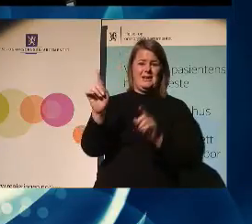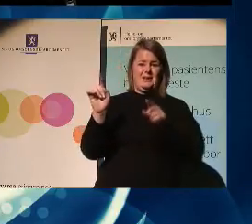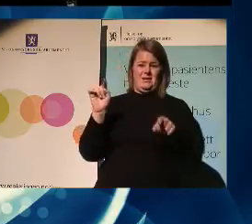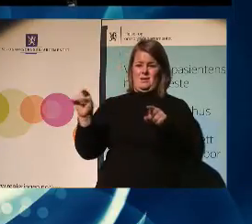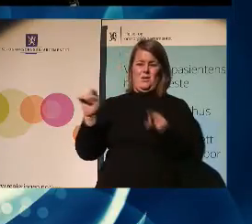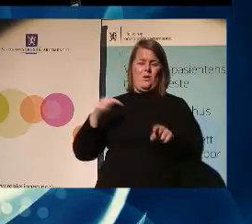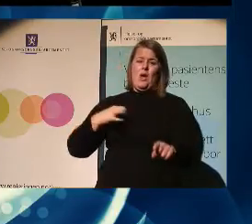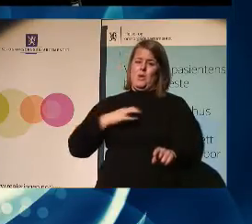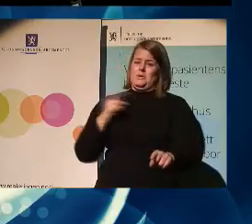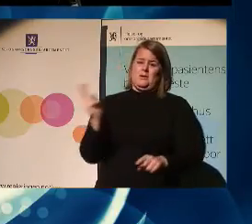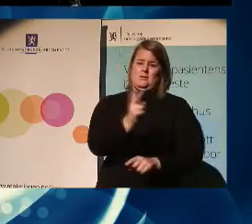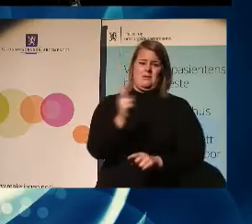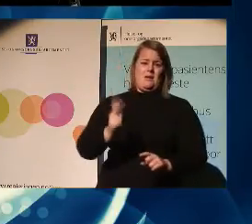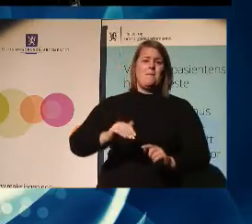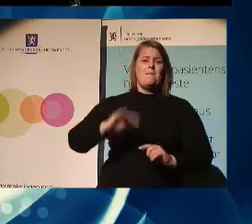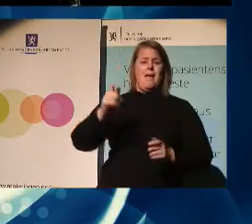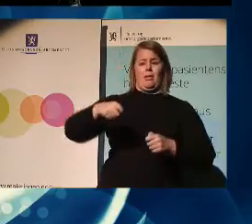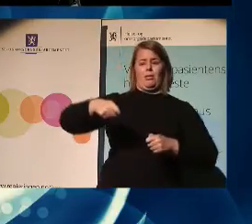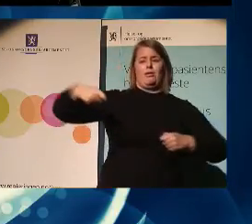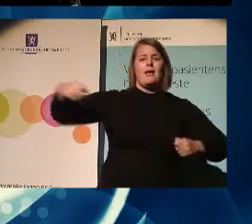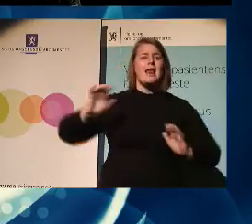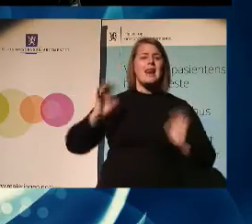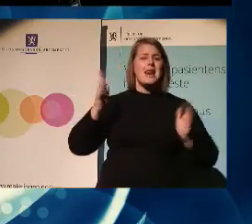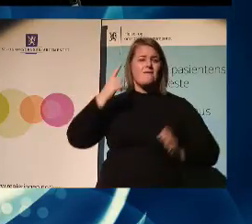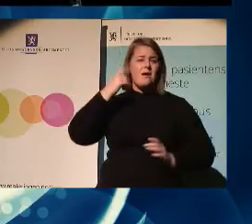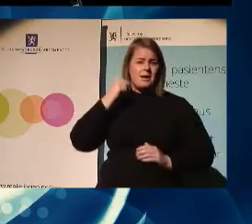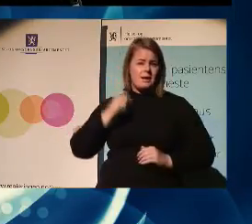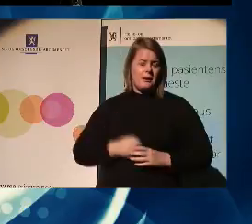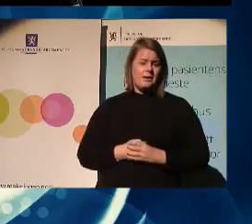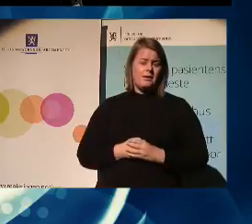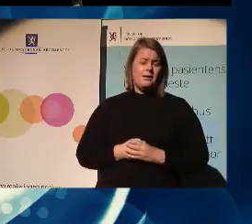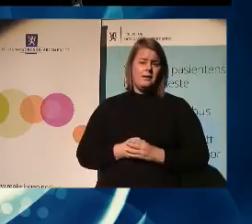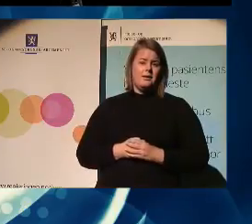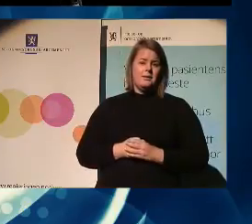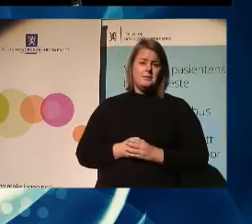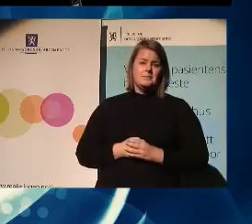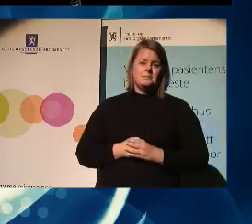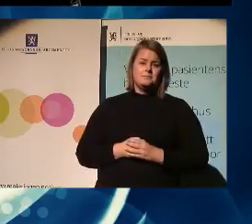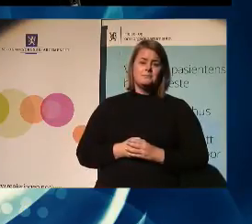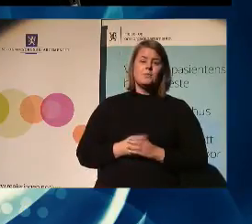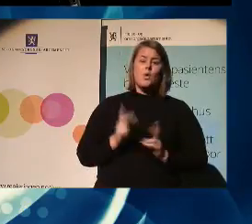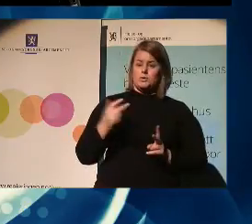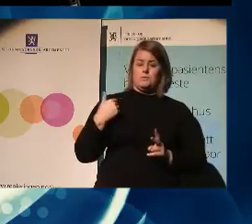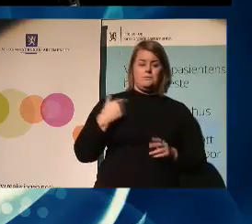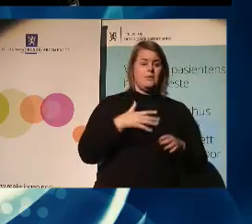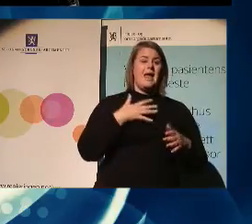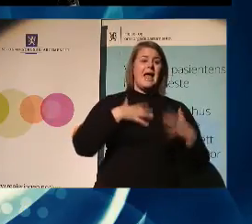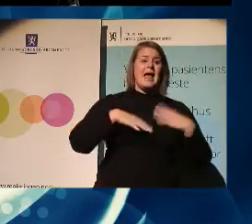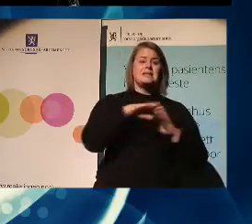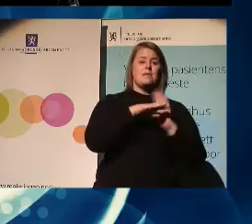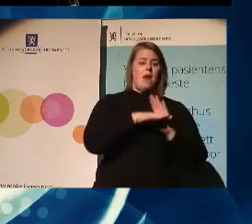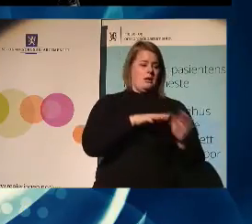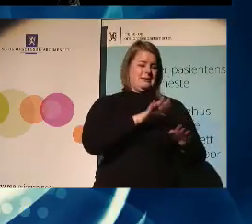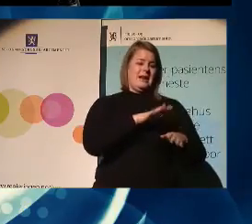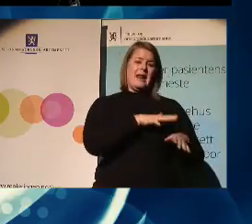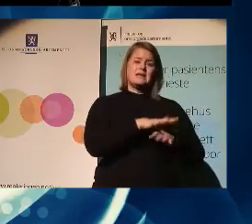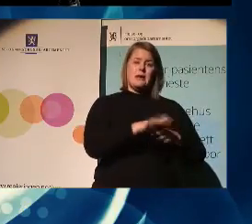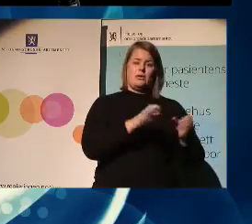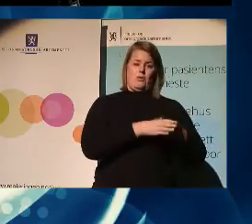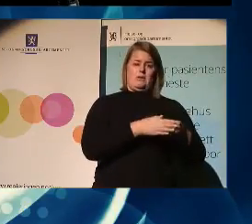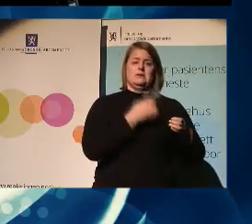høyere levealder. Det betyr at det viktig, som også ekspertgruppen som jobbet med helseplan sa til oss, at vi må